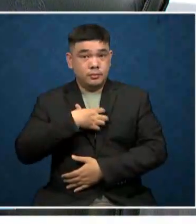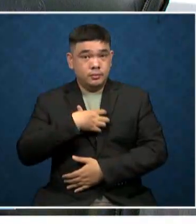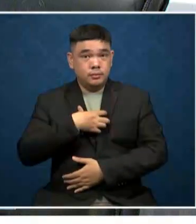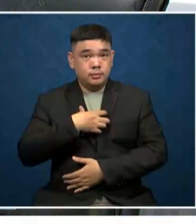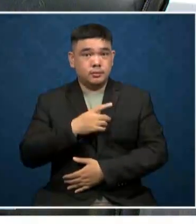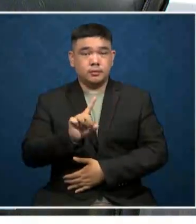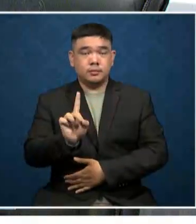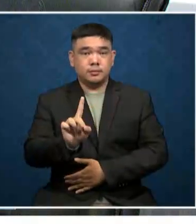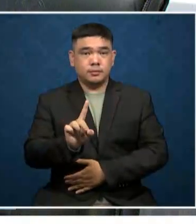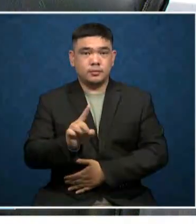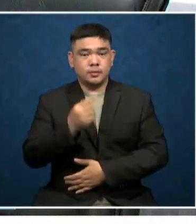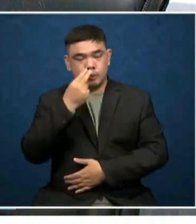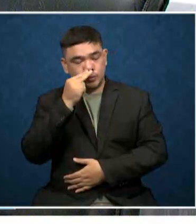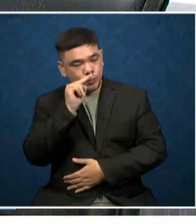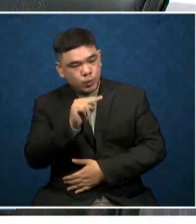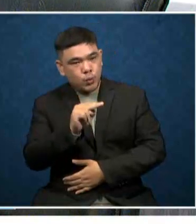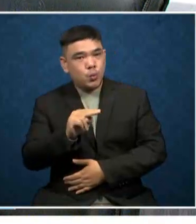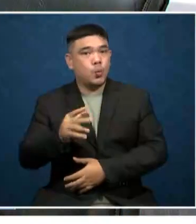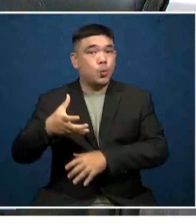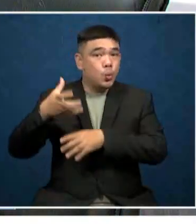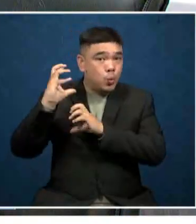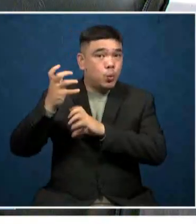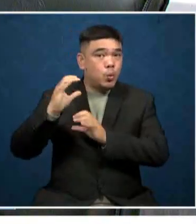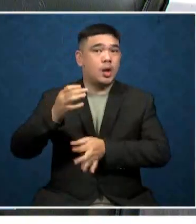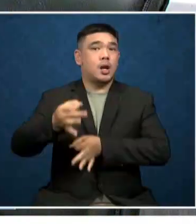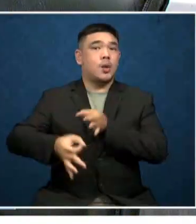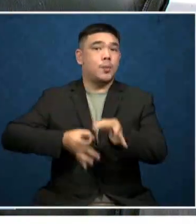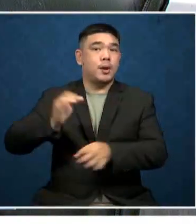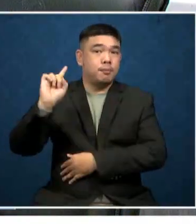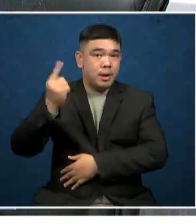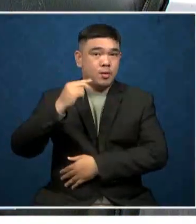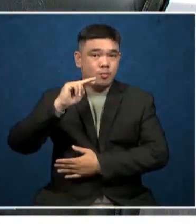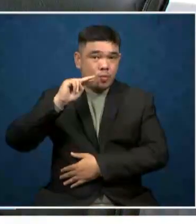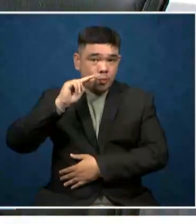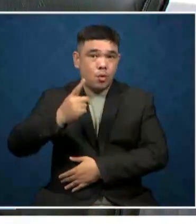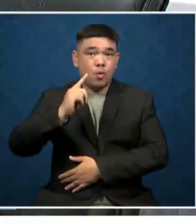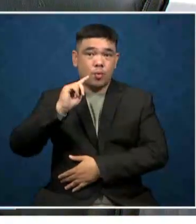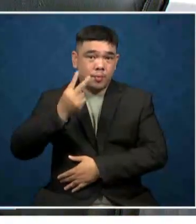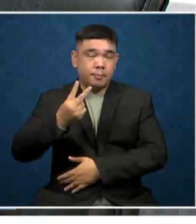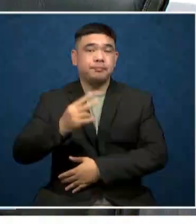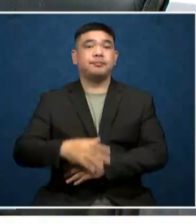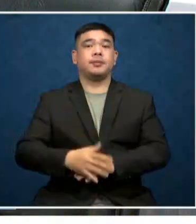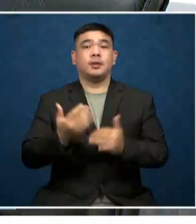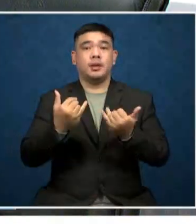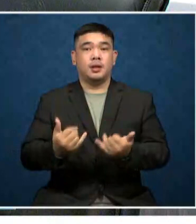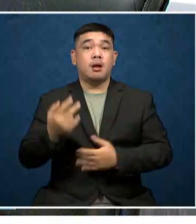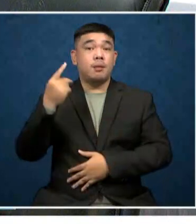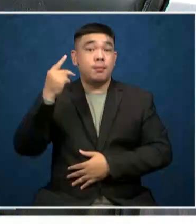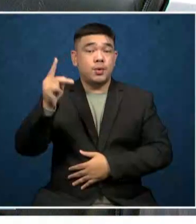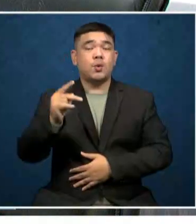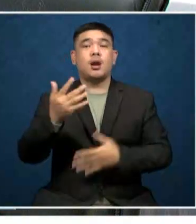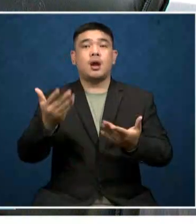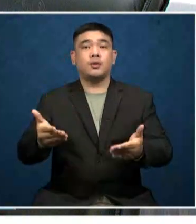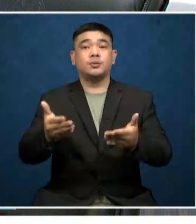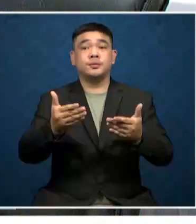อ่าจะไปดูซ้ำวีีดีโอที่ท่านอธิบายทั้งหมดนะครับว่าเอ่อก็เป็นประโยชน์อย่างมากแล้ว